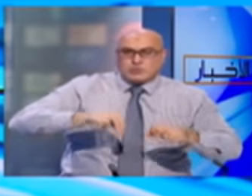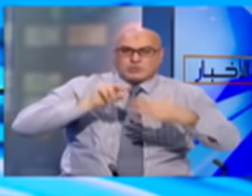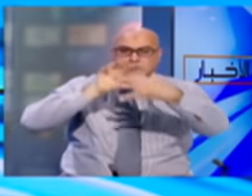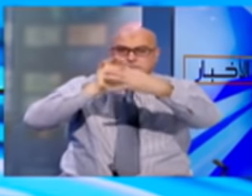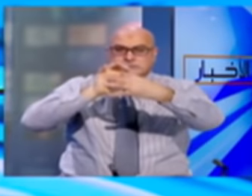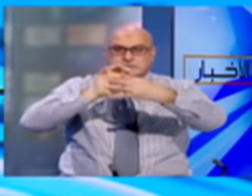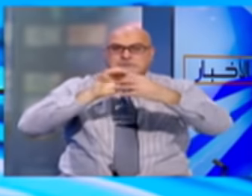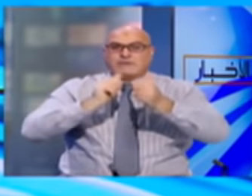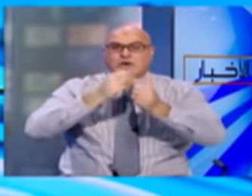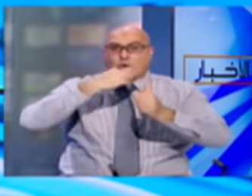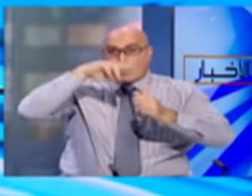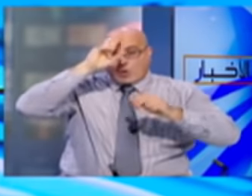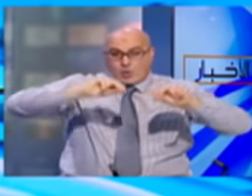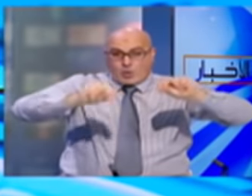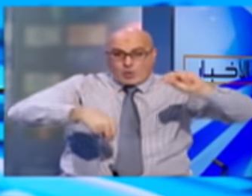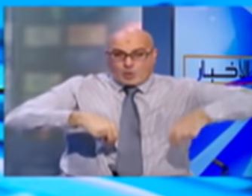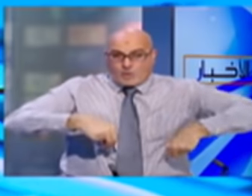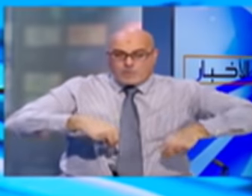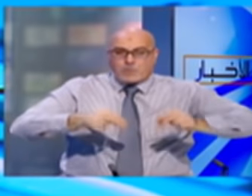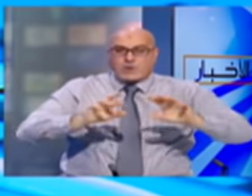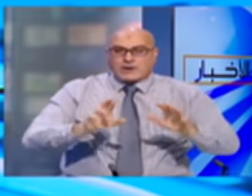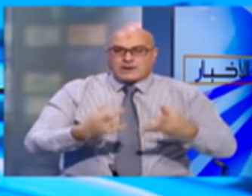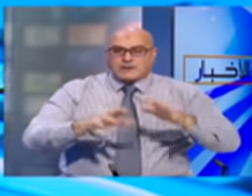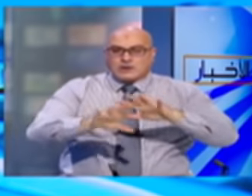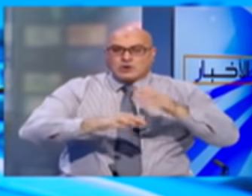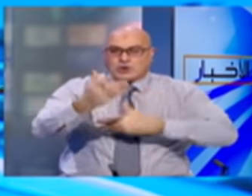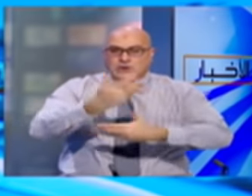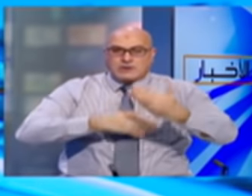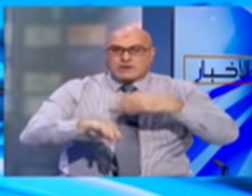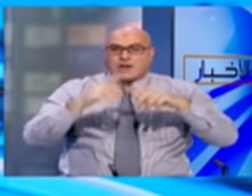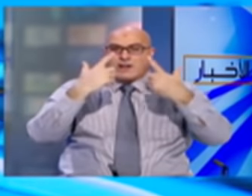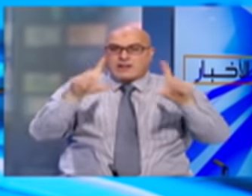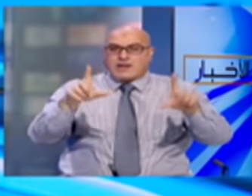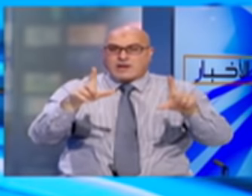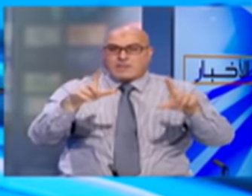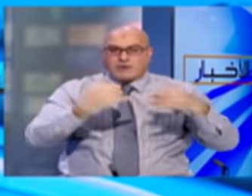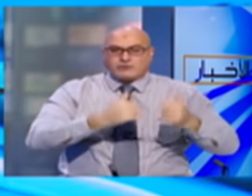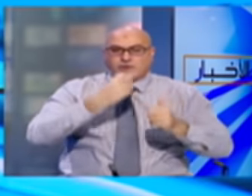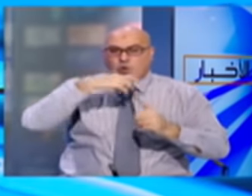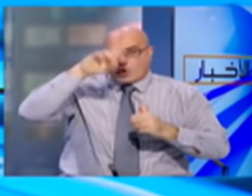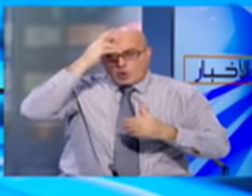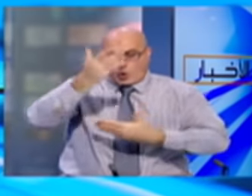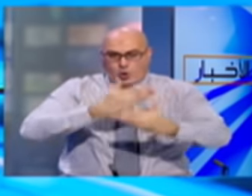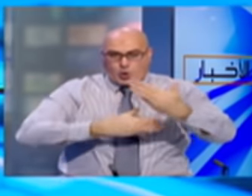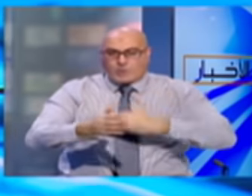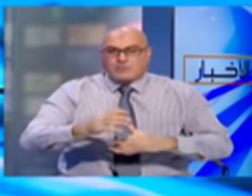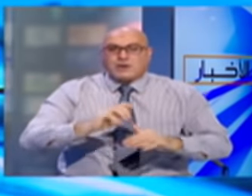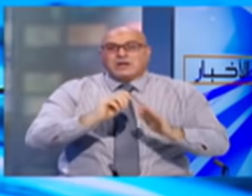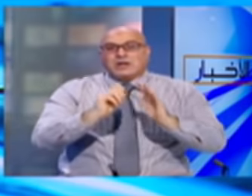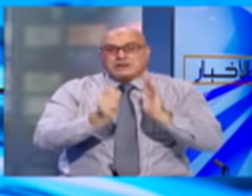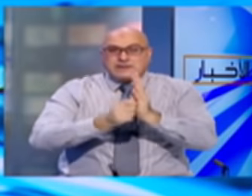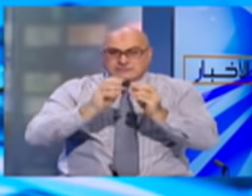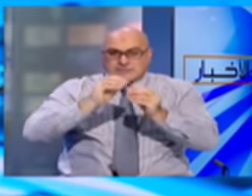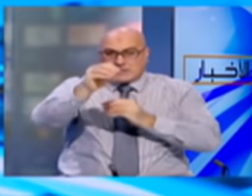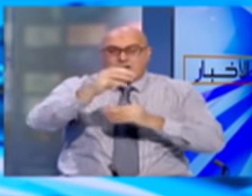الأوروبي يقضي بإقامة منطقة لتبادل الحر بين الطرفين، مددت آجال إقامتها